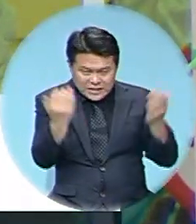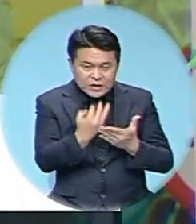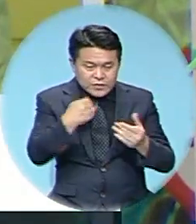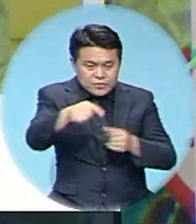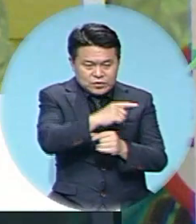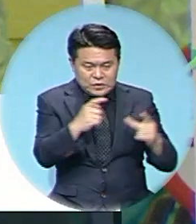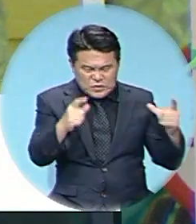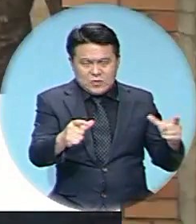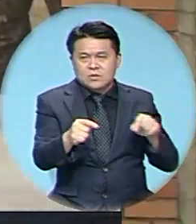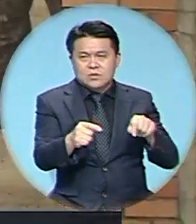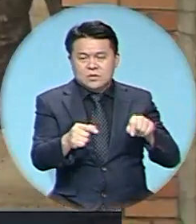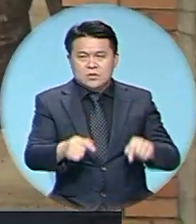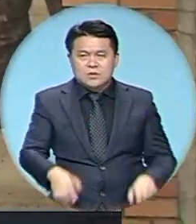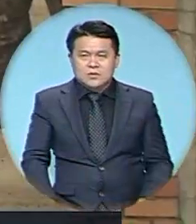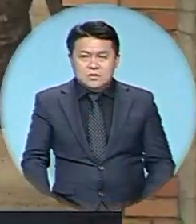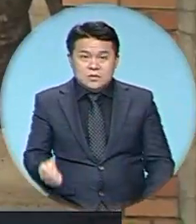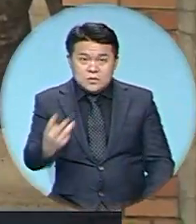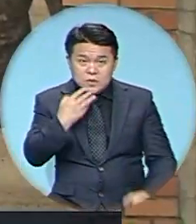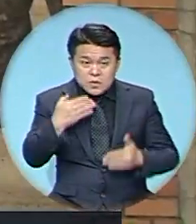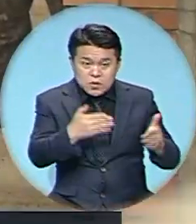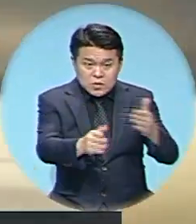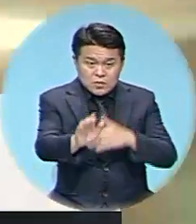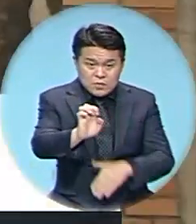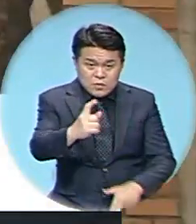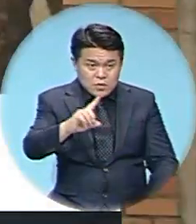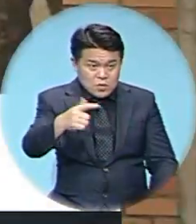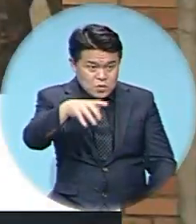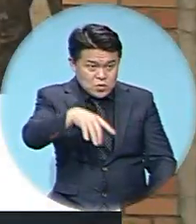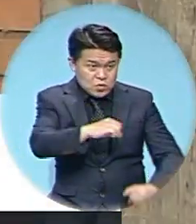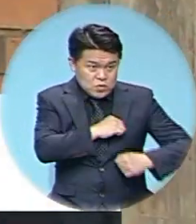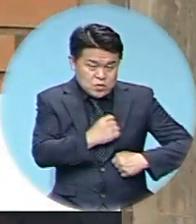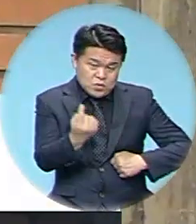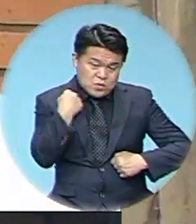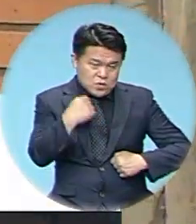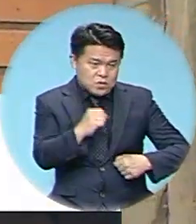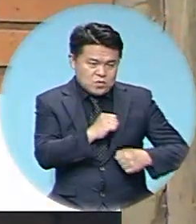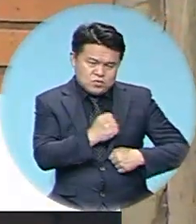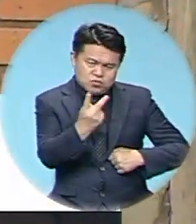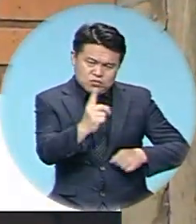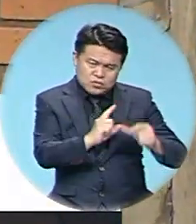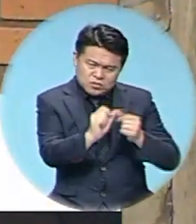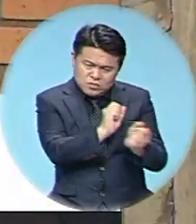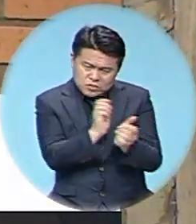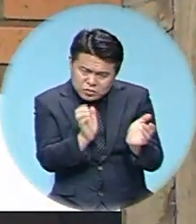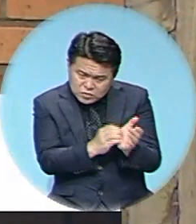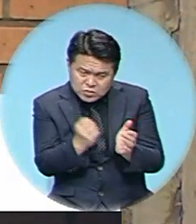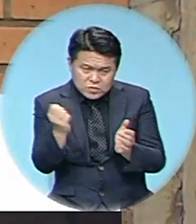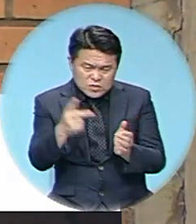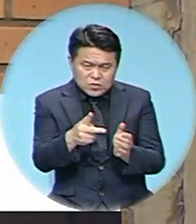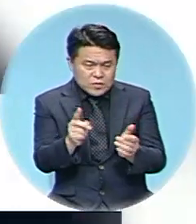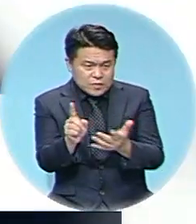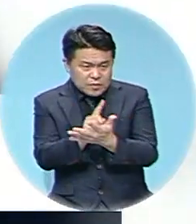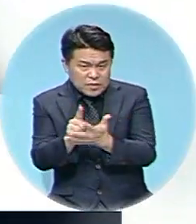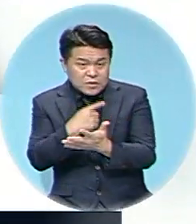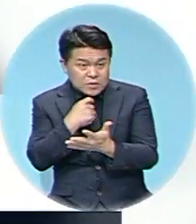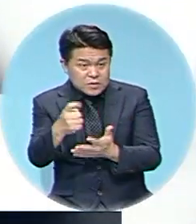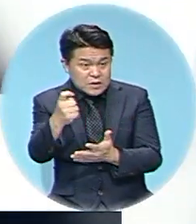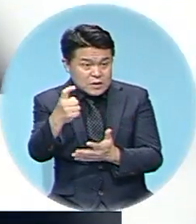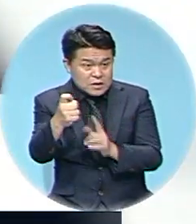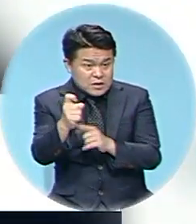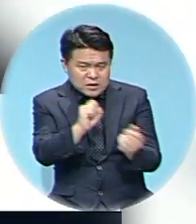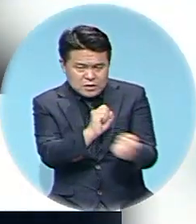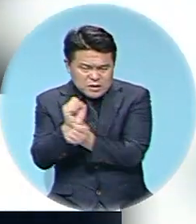수도권에 집중됐습니다. 특히 경기도 포천의 한 군부대에서 어제 병사 2명이 확진된 데 이어 이들과 접촉한 병사